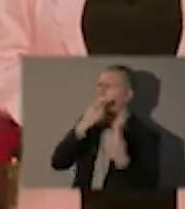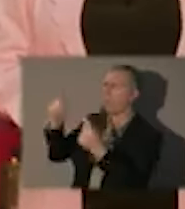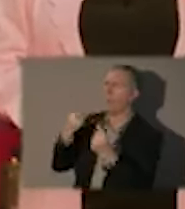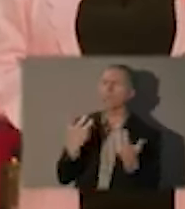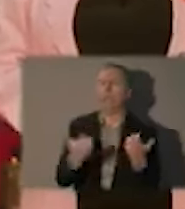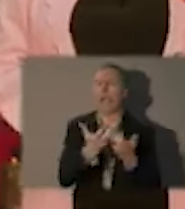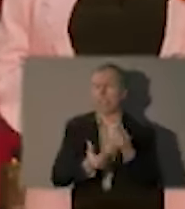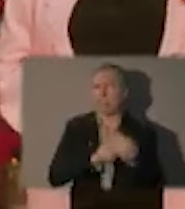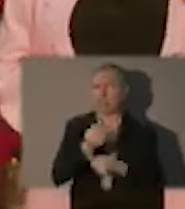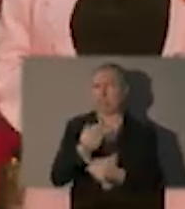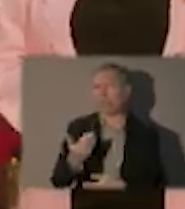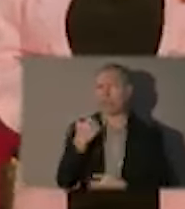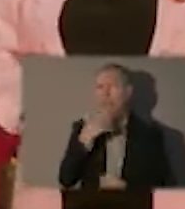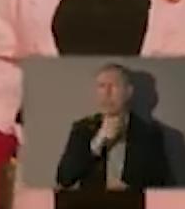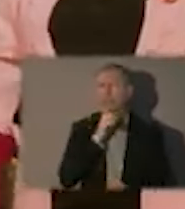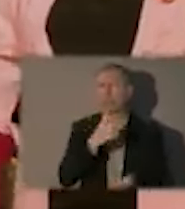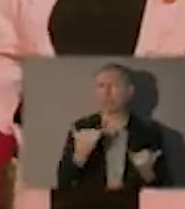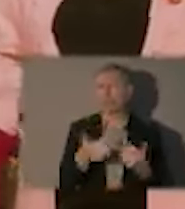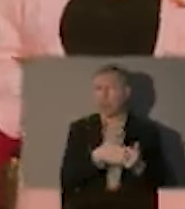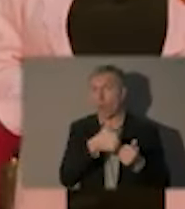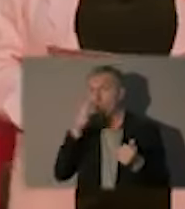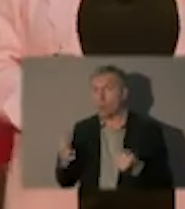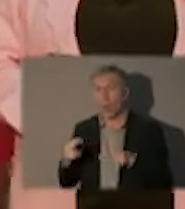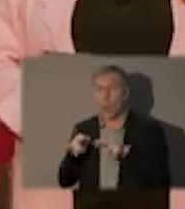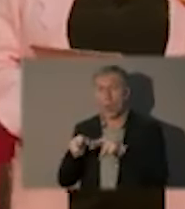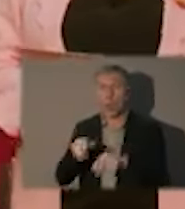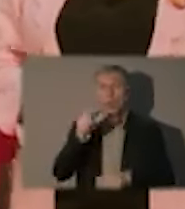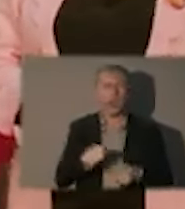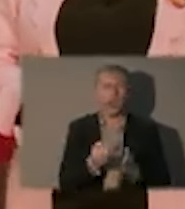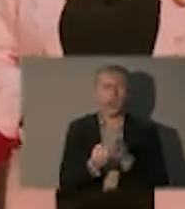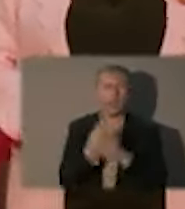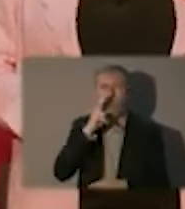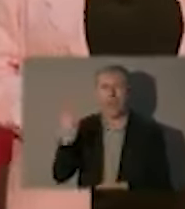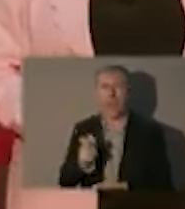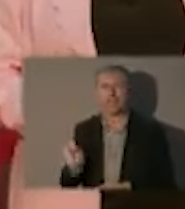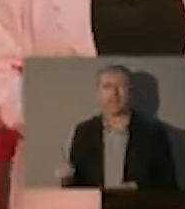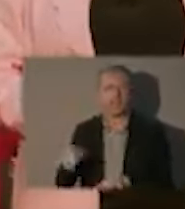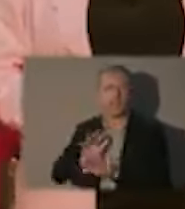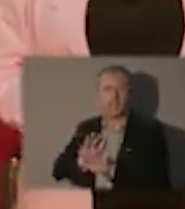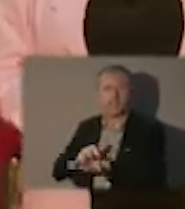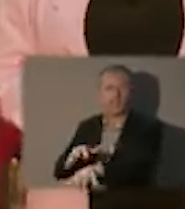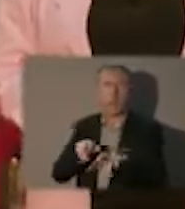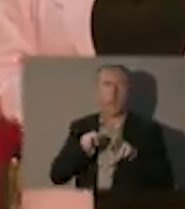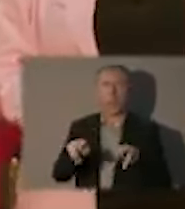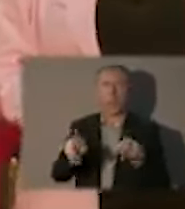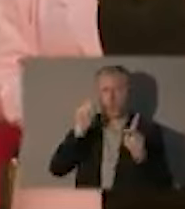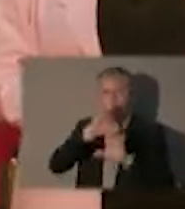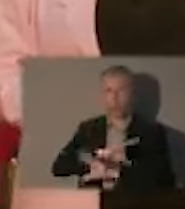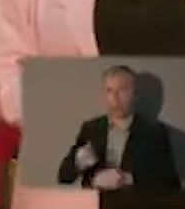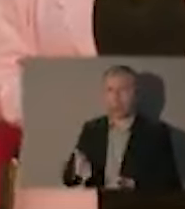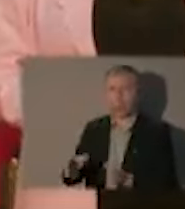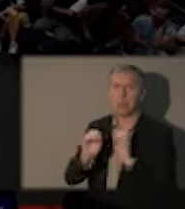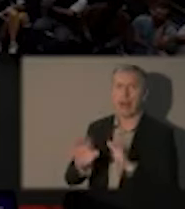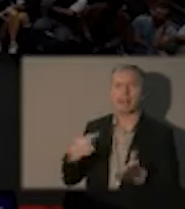y a quelques jours, à quelques rues d'ici, des authentiques néo-nazis défilaient tranquillement dans les rues de la capitale.